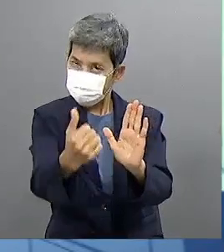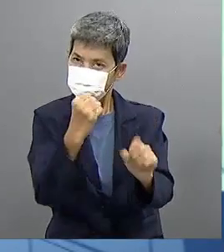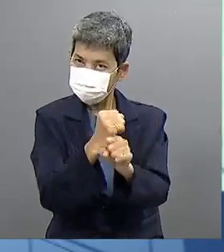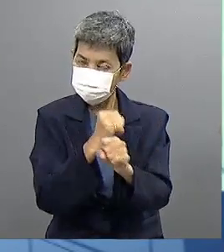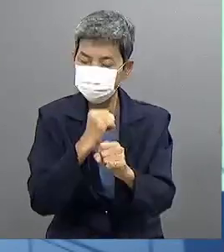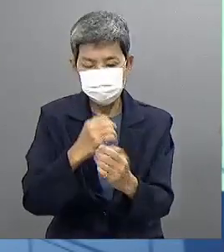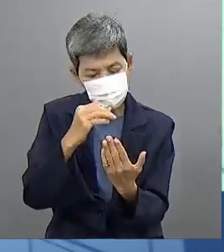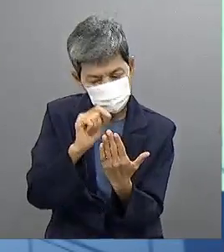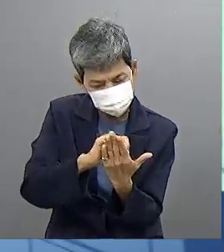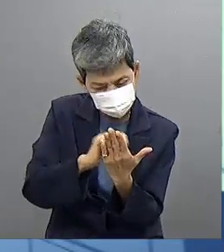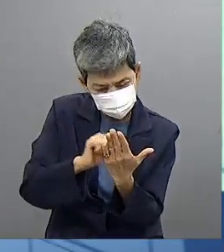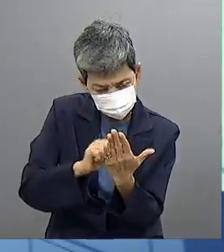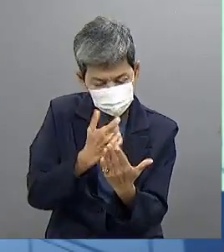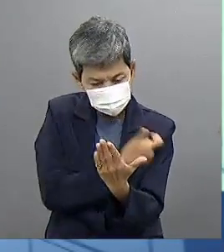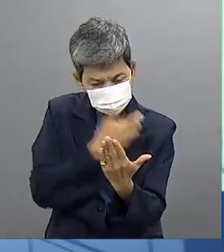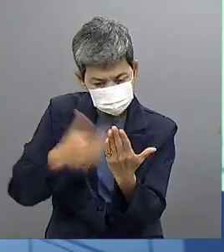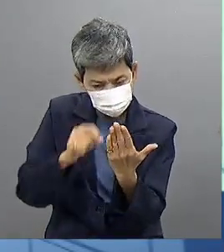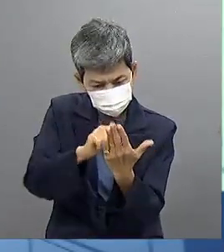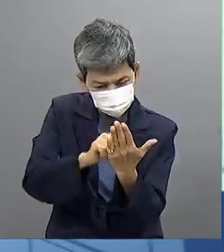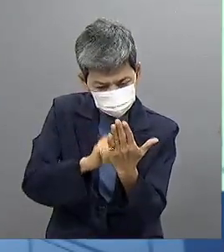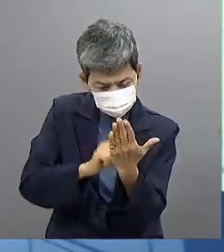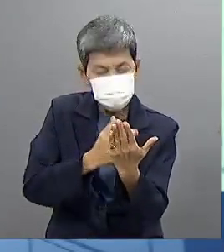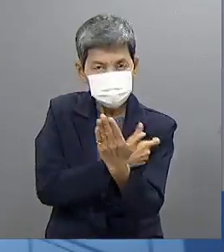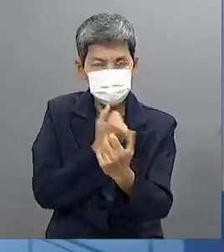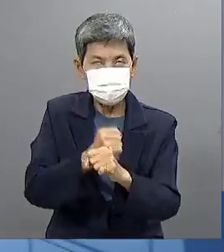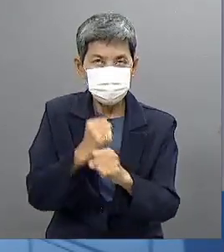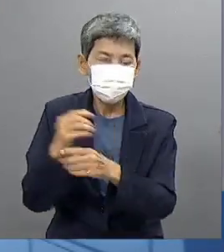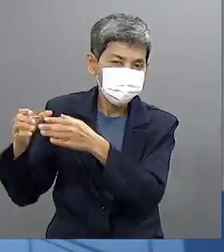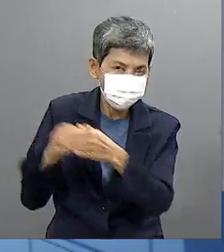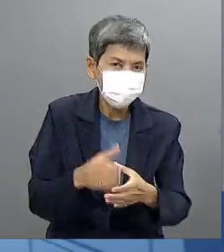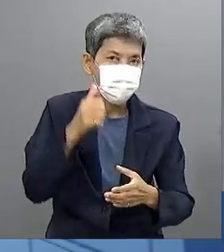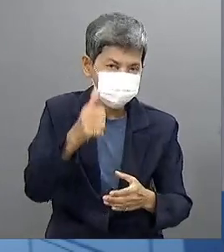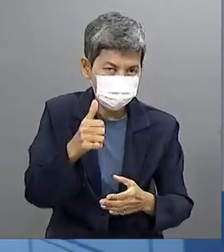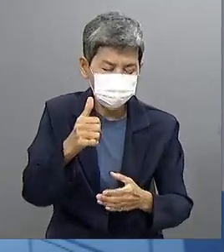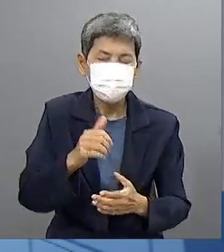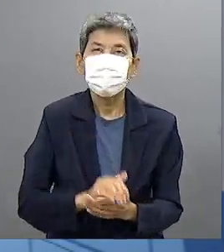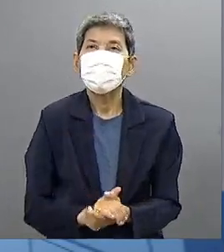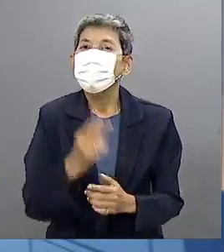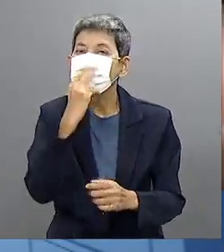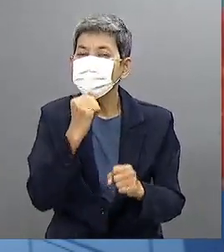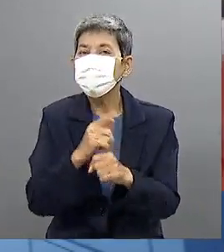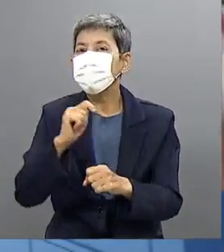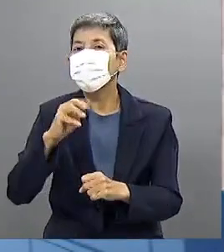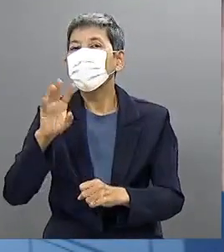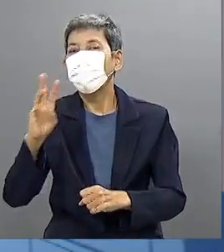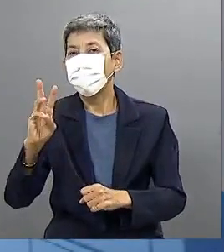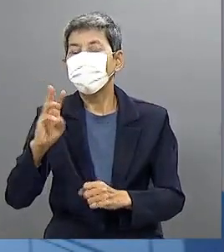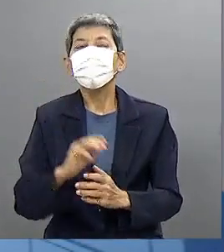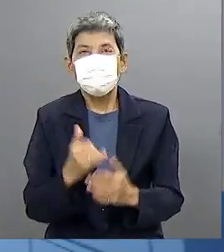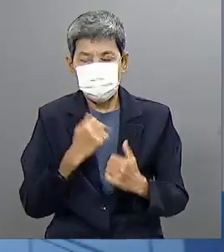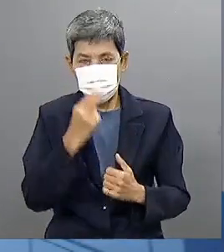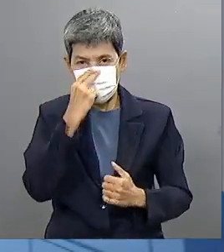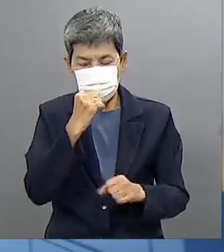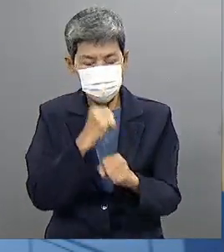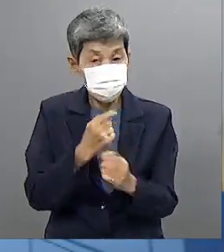การรับวัคซีนลงในแบบรายงานการบันทึกข้อมูลการเดินทางเข้าออกราชอาณาจักรหรือว่าตม.6นั่นเองค่ะซึ่งก็ต้องติดตามนะคะว่าจะมีการป